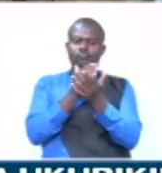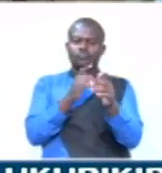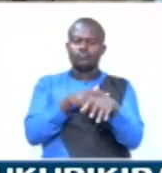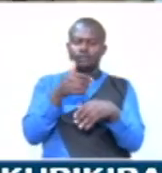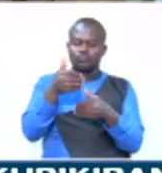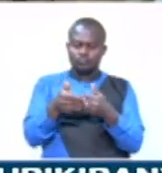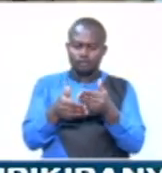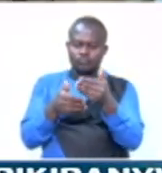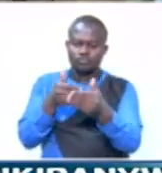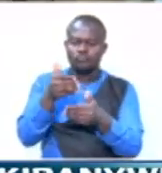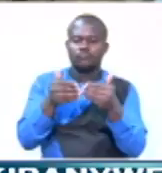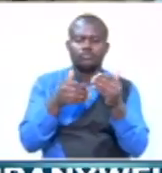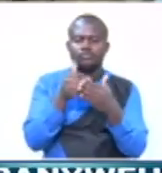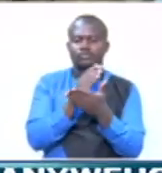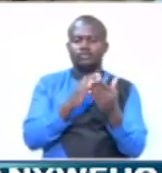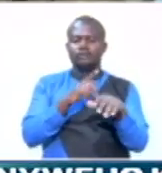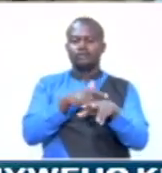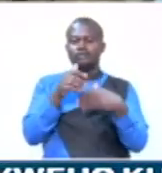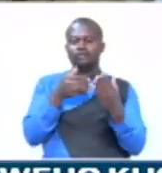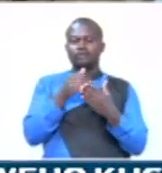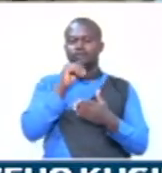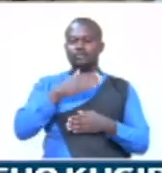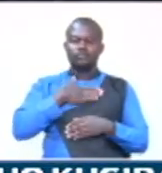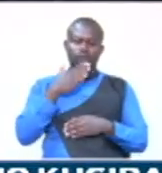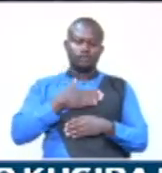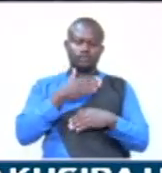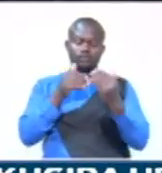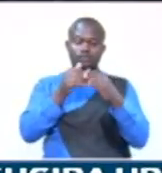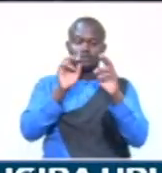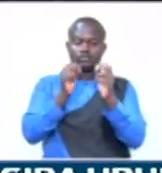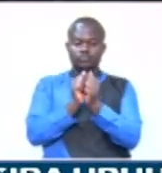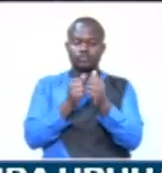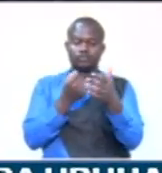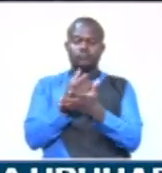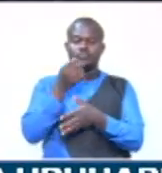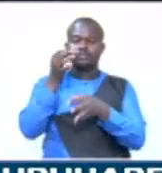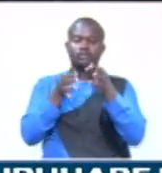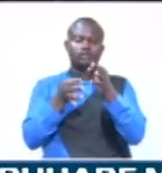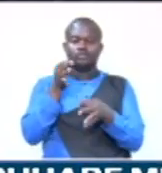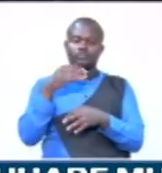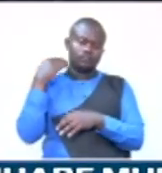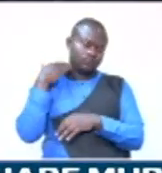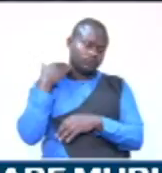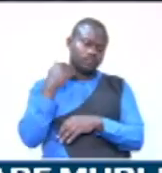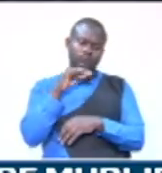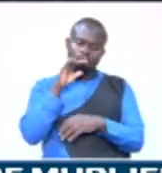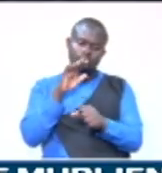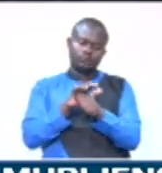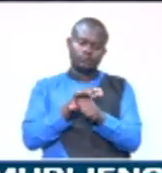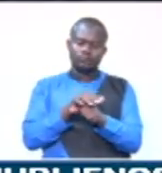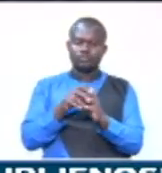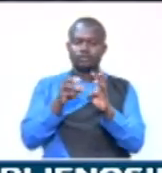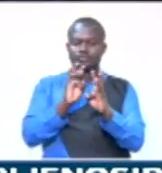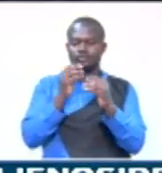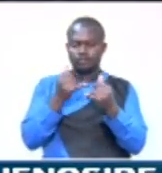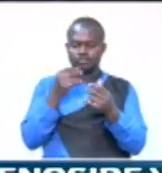inzira ndende iri mu bintu nabyo ubona abantu batishimira ko bituma imanza za Jenoside zitinda cyane. Ku buryo